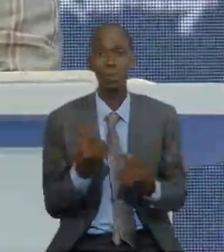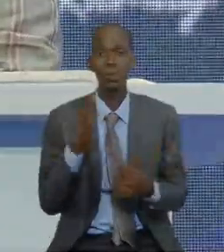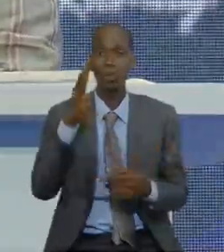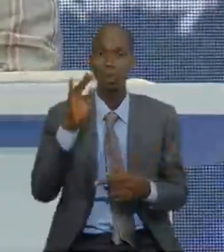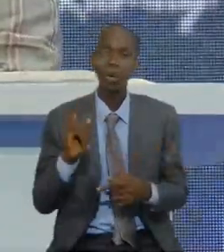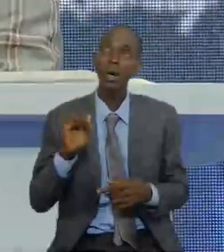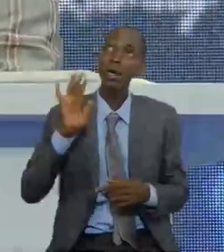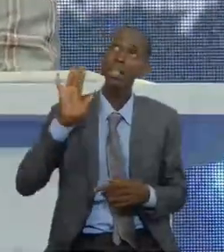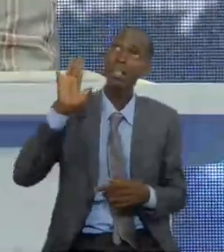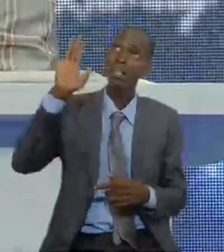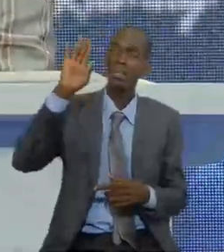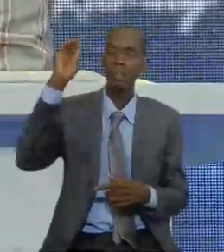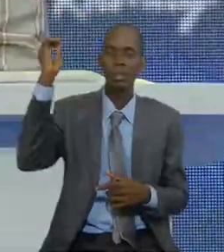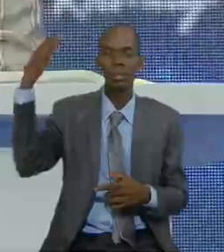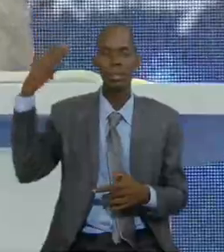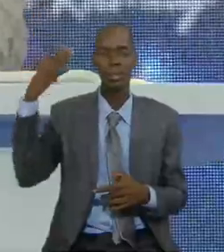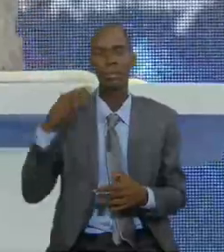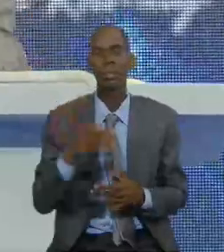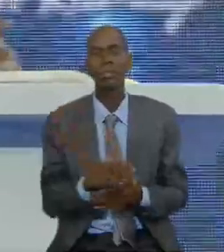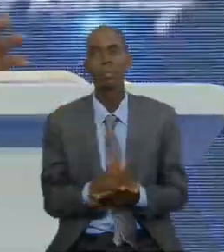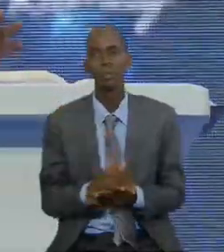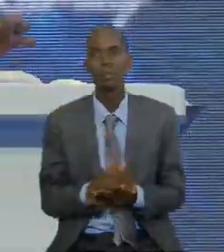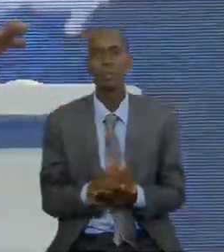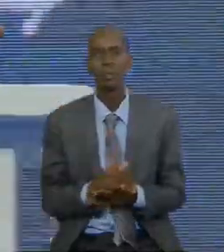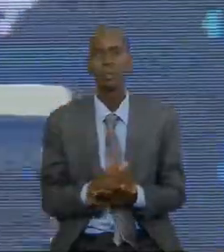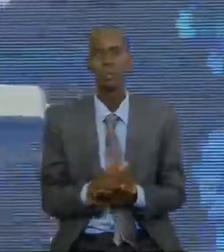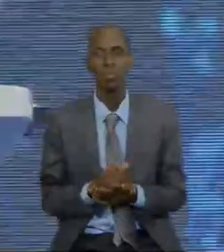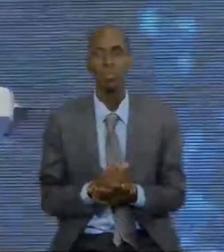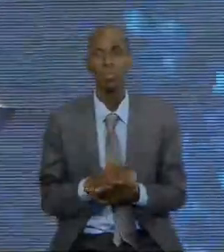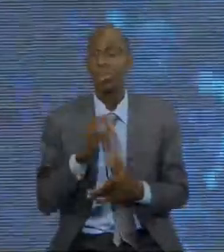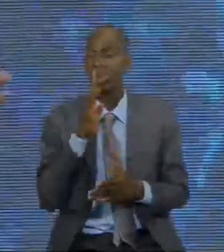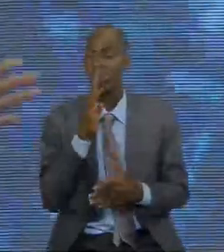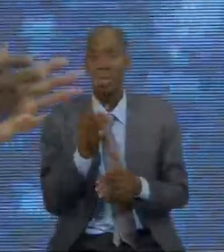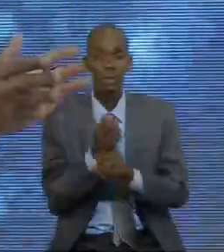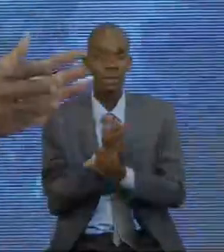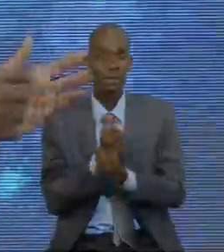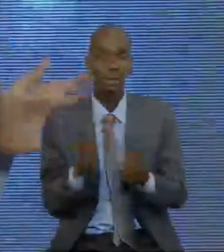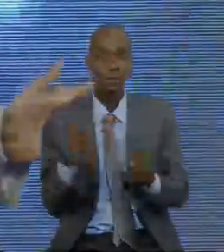gratuitement de toutes les chaînes de péché par sa grâce